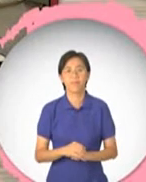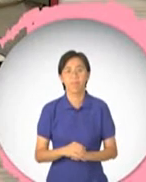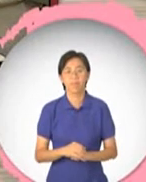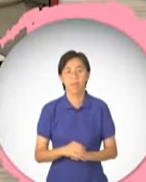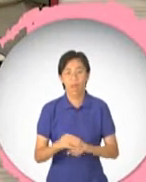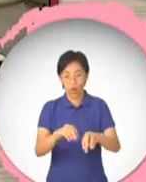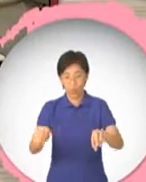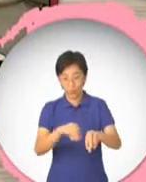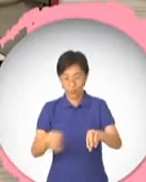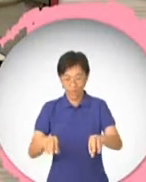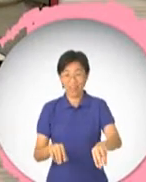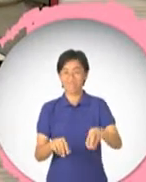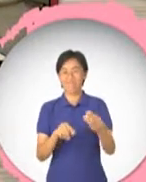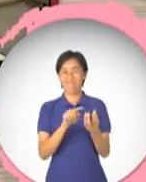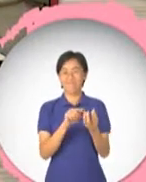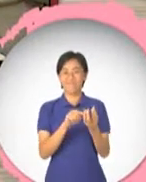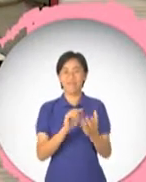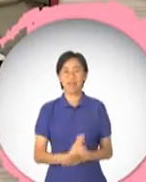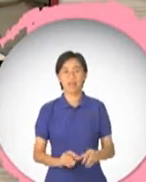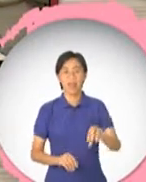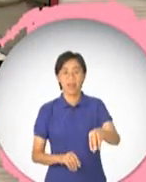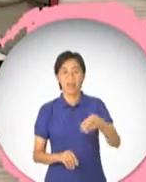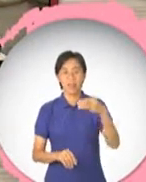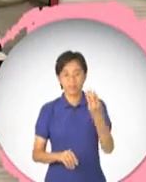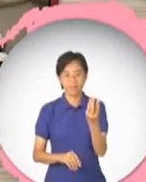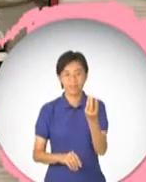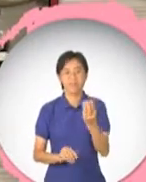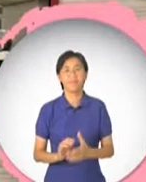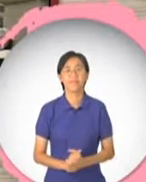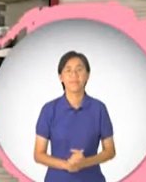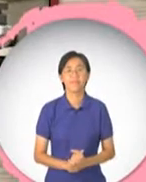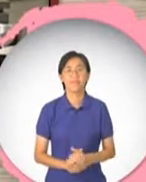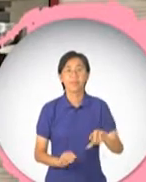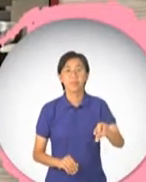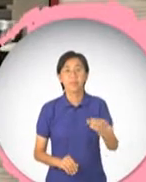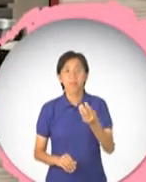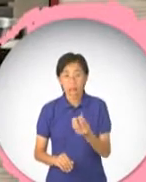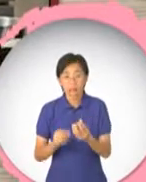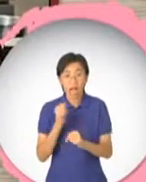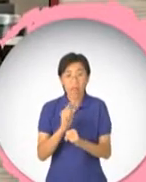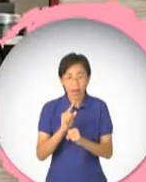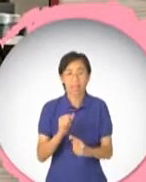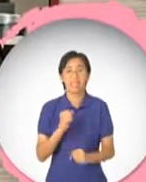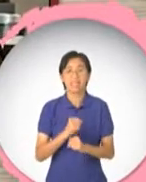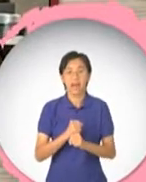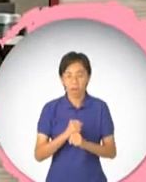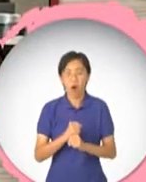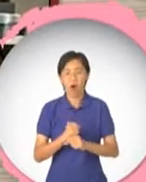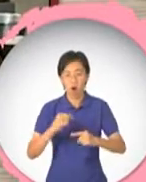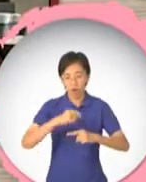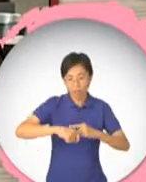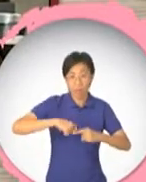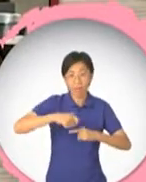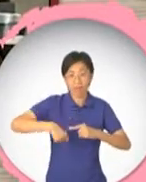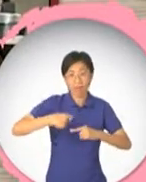คแล้วนะคะ ครับผม แล้วก็จะหยิบก้อนแรกมา ครับ นะคะแล้วเดี๋ยวเราจะมาทำรูปร่างโดยการพันไส้กรอกนะคะรบกวนคุณโก้หยิบไม้